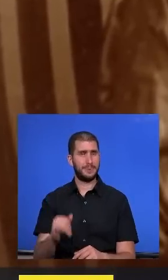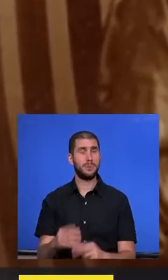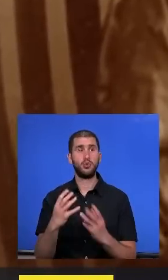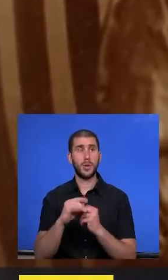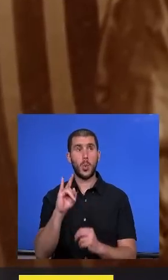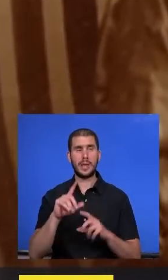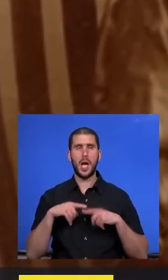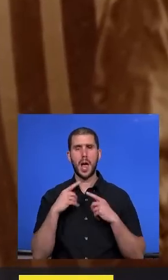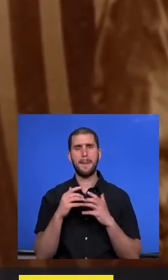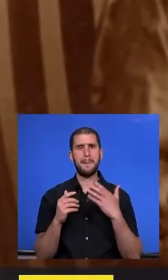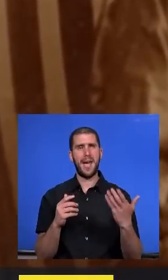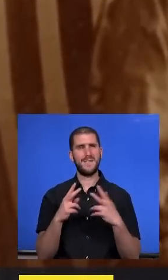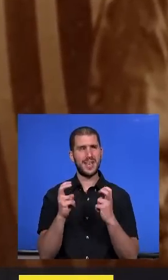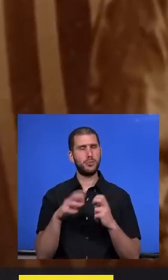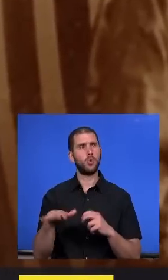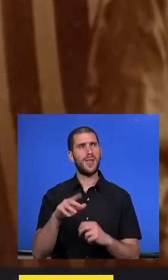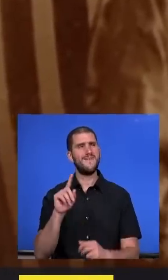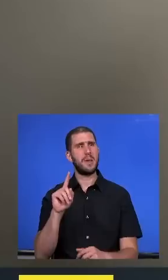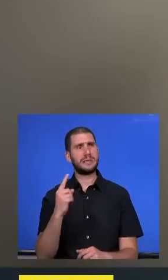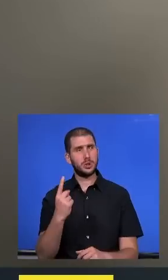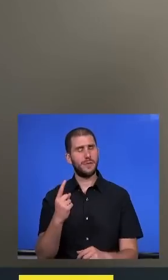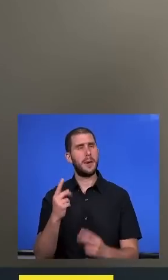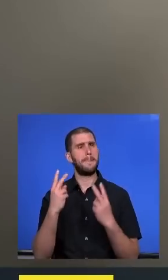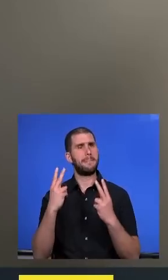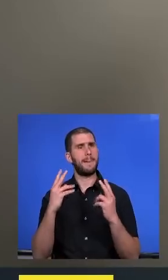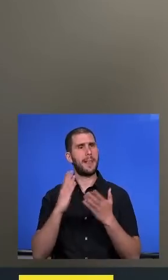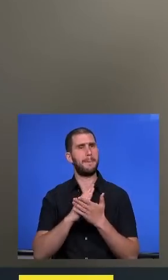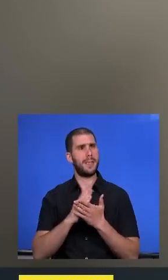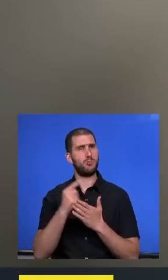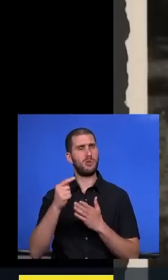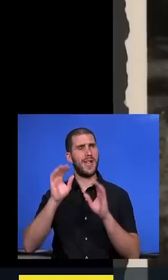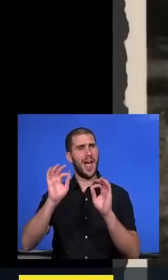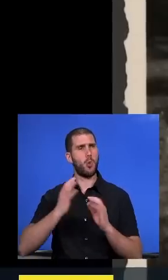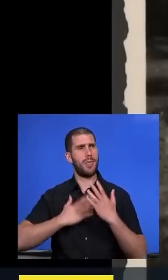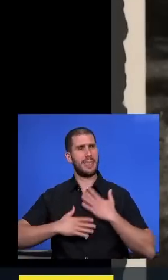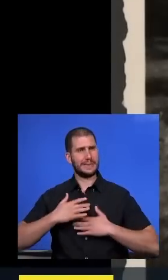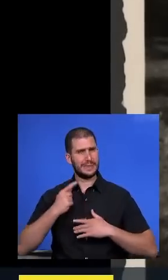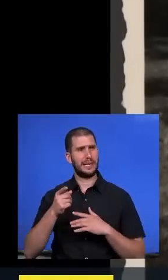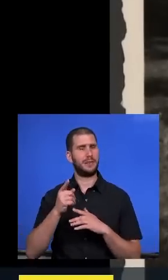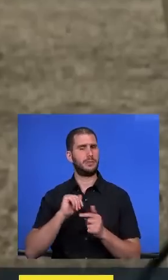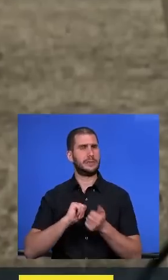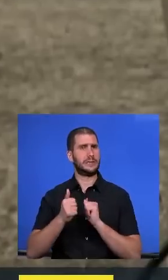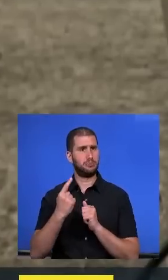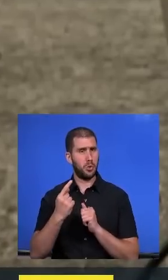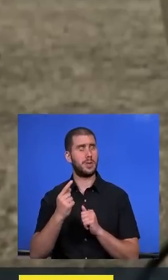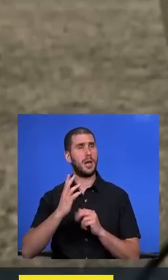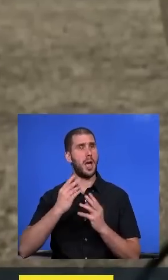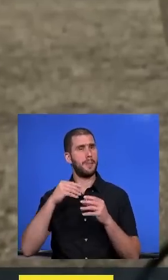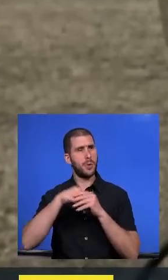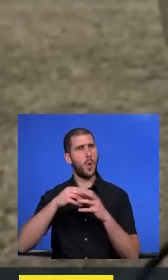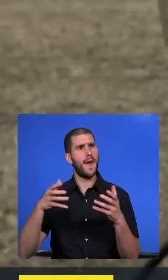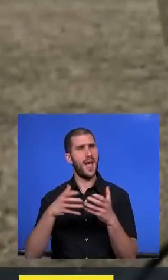חיה במערב העיר, בשכונת וילמרסדורף, מעמד ביניים לג'וזף חנות טקסטיל, בשעות הפנאי עוסקים בספורט, הרבה ספורט, נטמעים בתוך